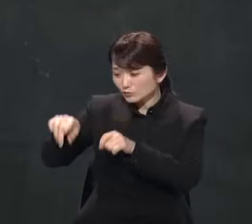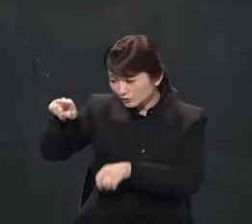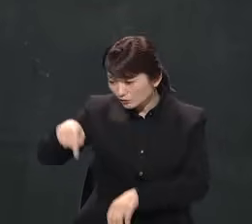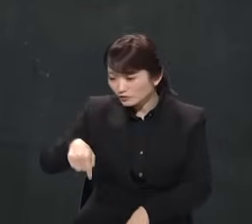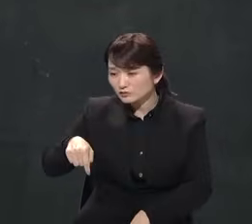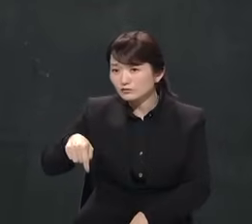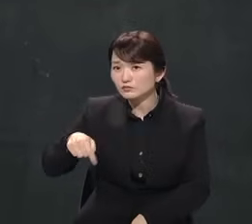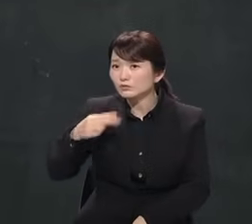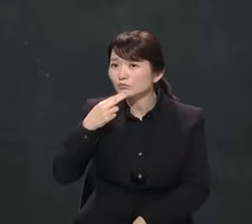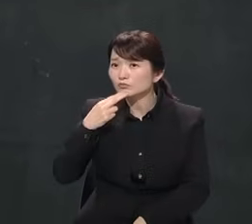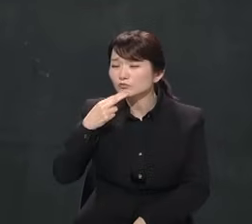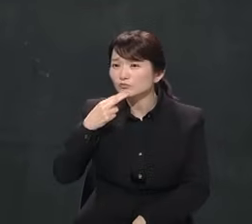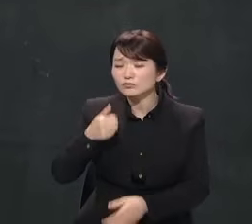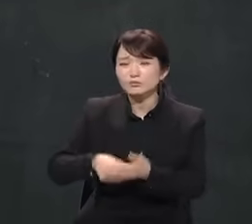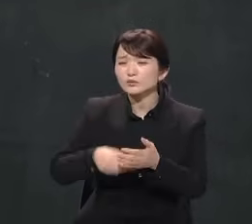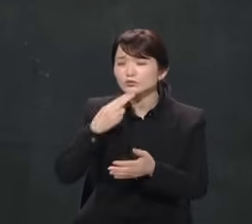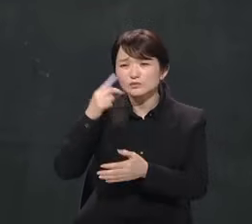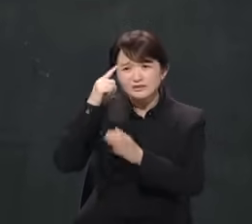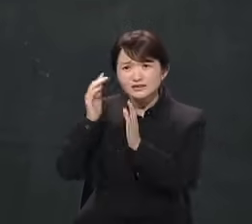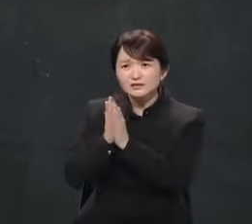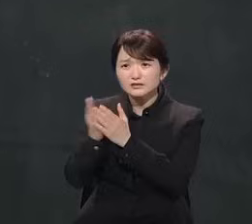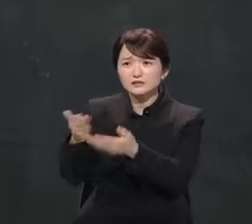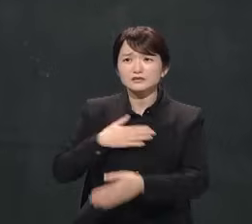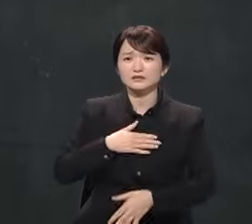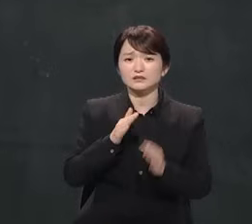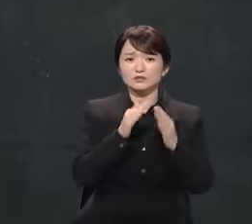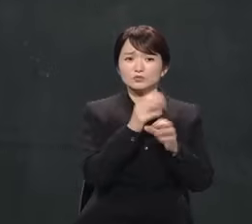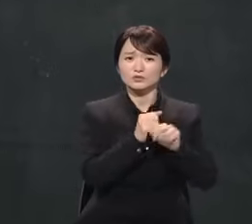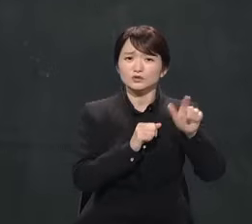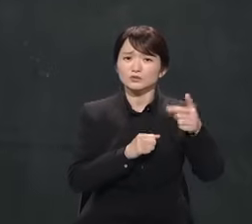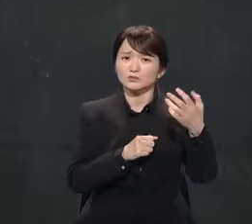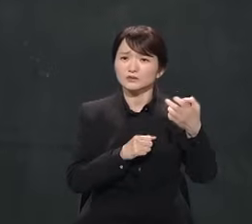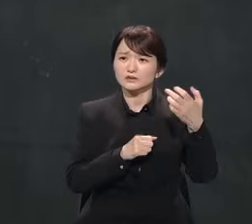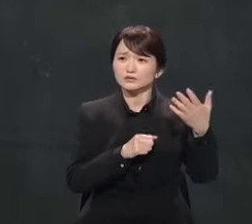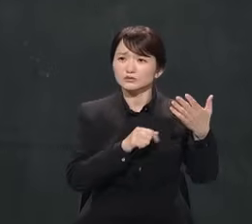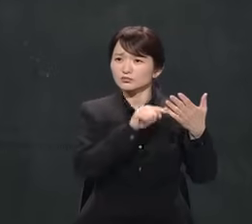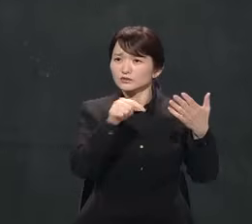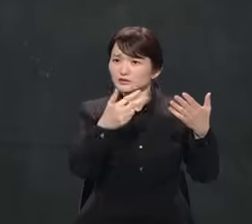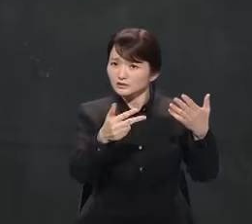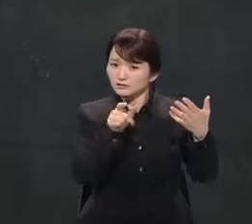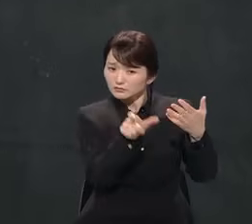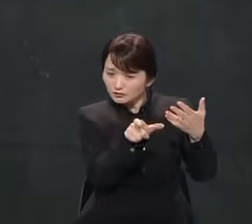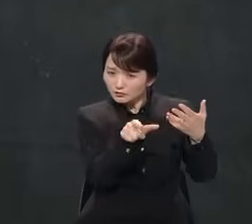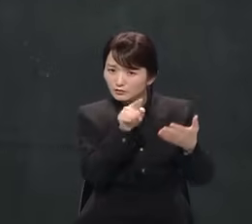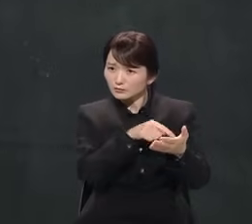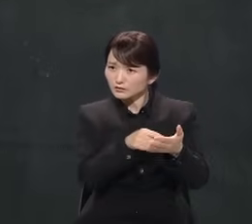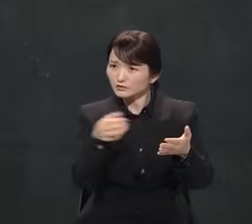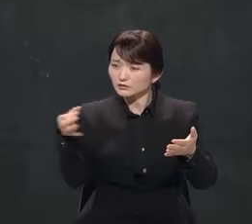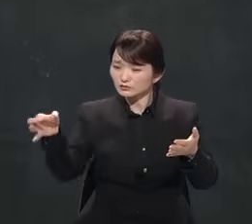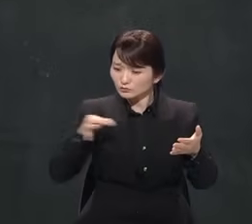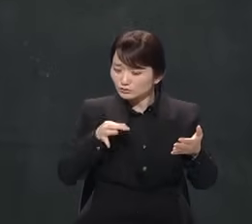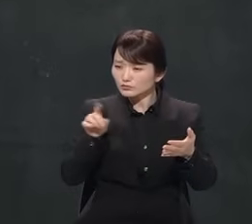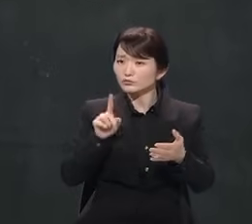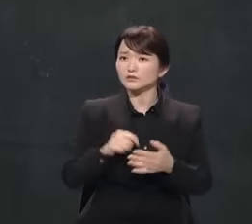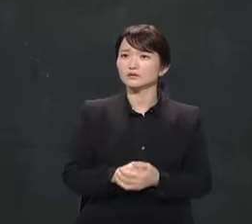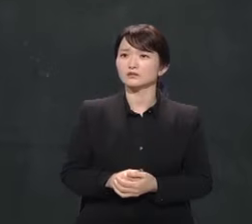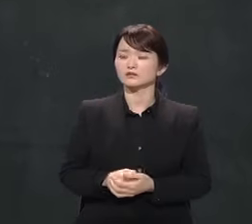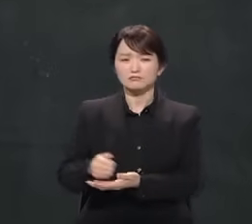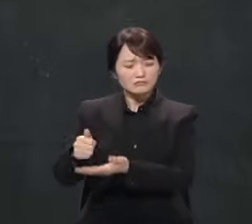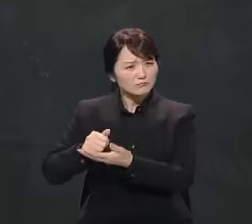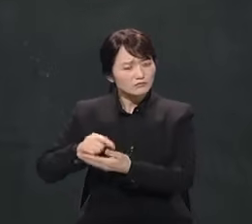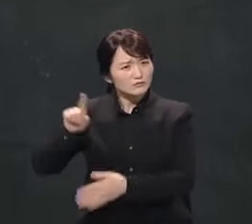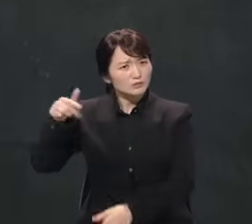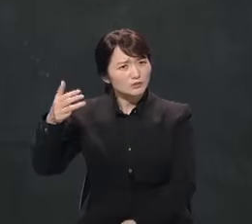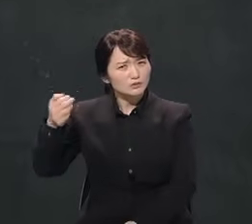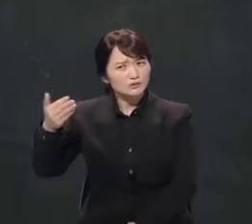없으니까 알아서 하시라고요. 난 분명히 689-7 들었거든요. 배송을 하시는지 알아서 하시라고요. 고객님 689번지로